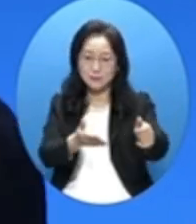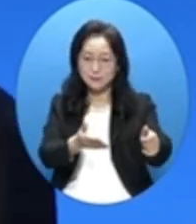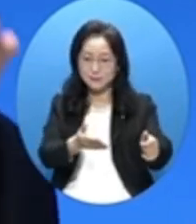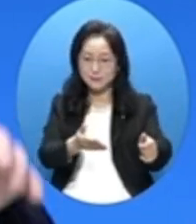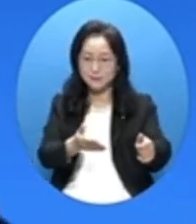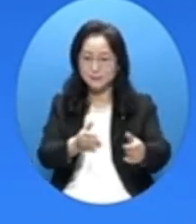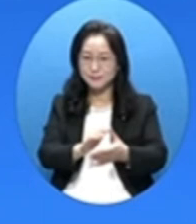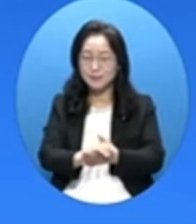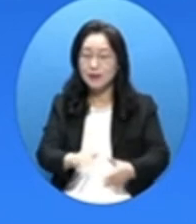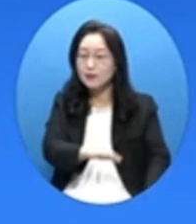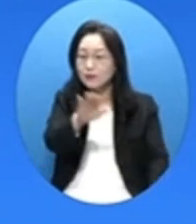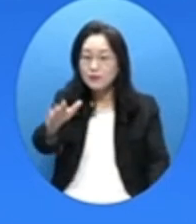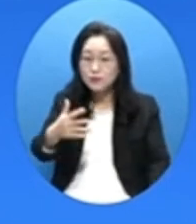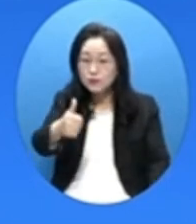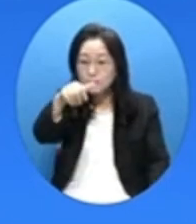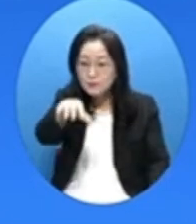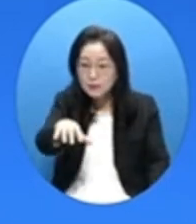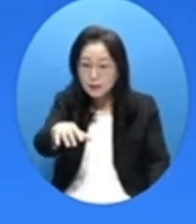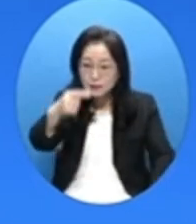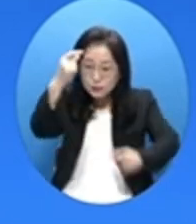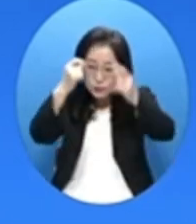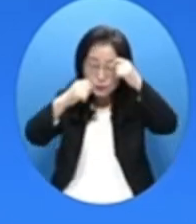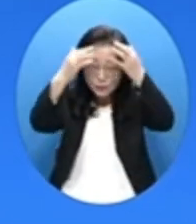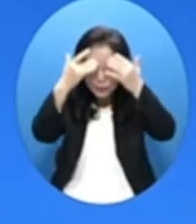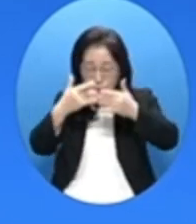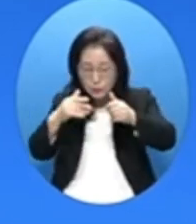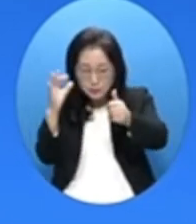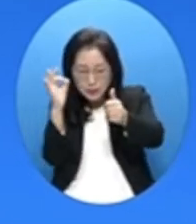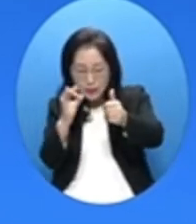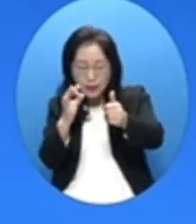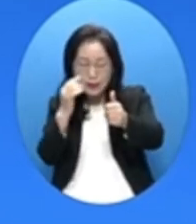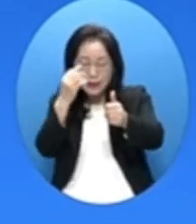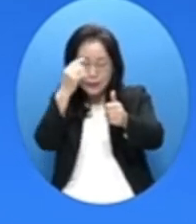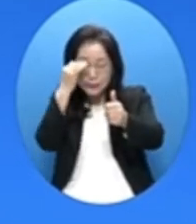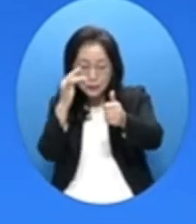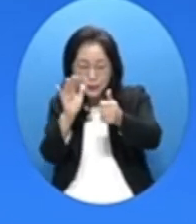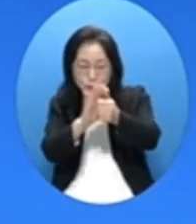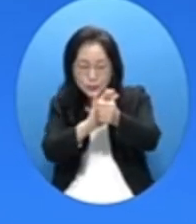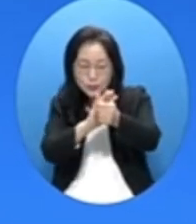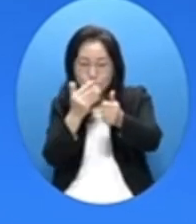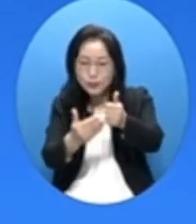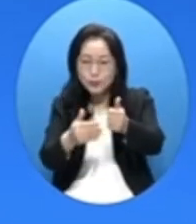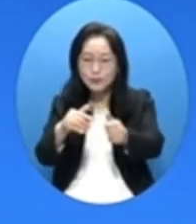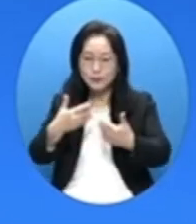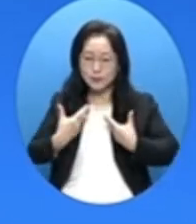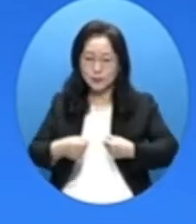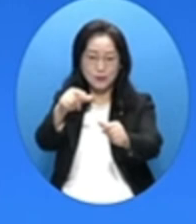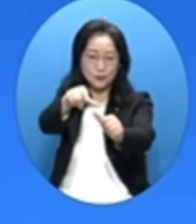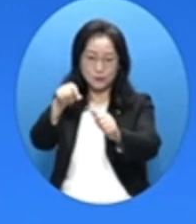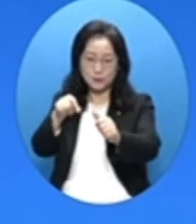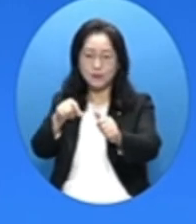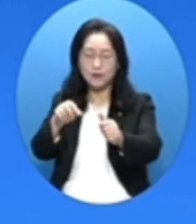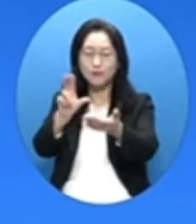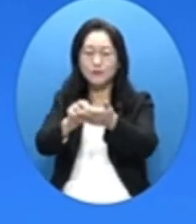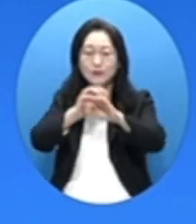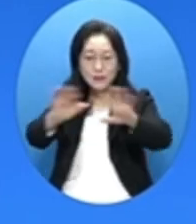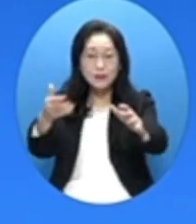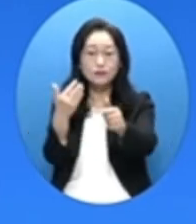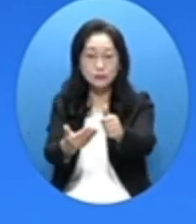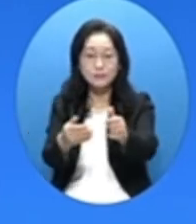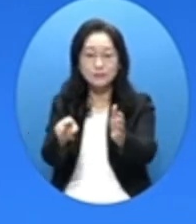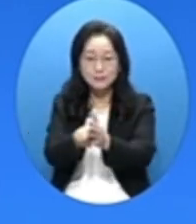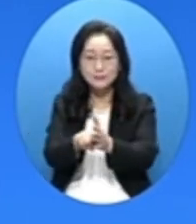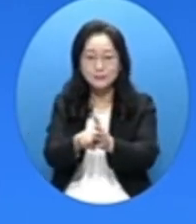우리가 제 앞에 눈물 흘릴 때 주님께서 눈물을 닦아 주시고 우리를 젊어서 건져 주시고 우리의 문제를 해결해 주실